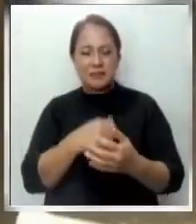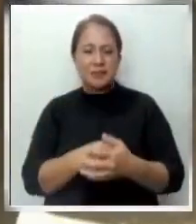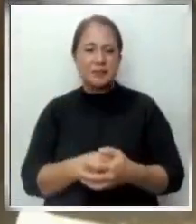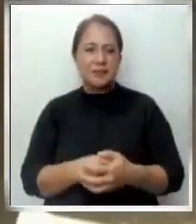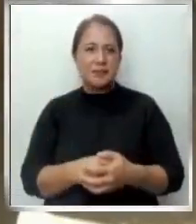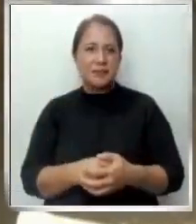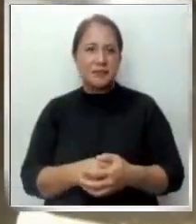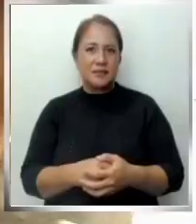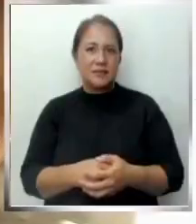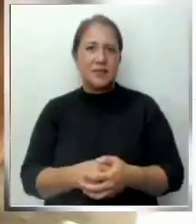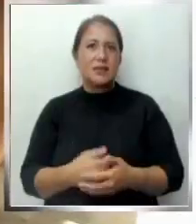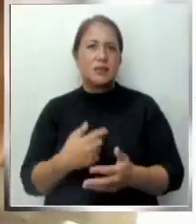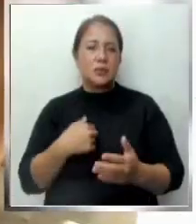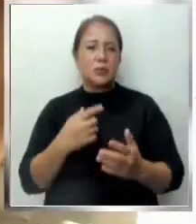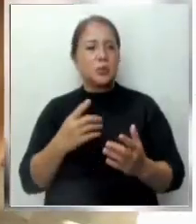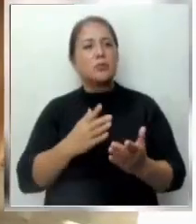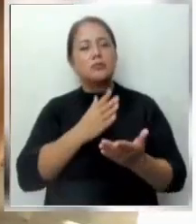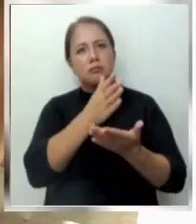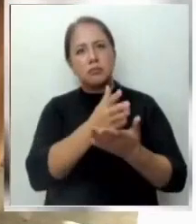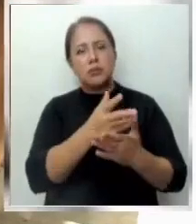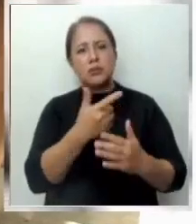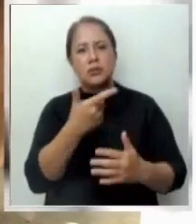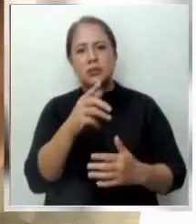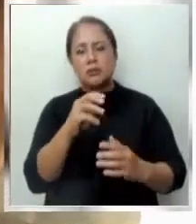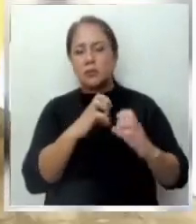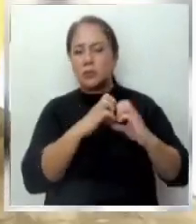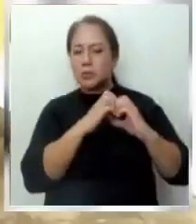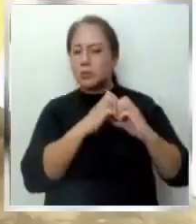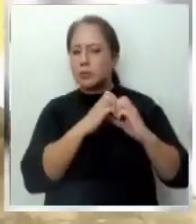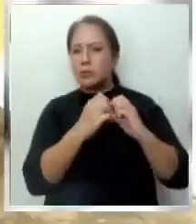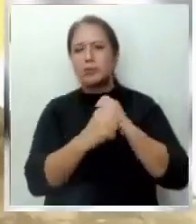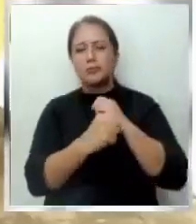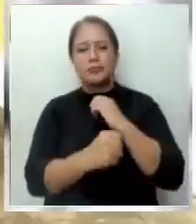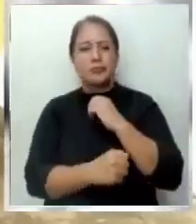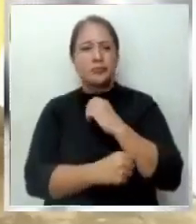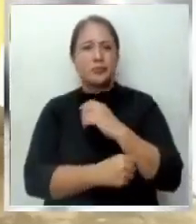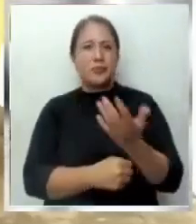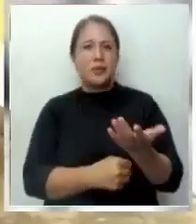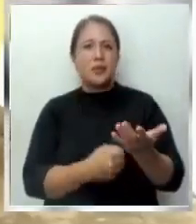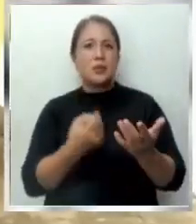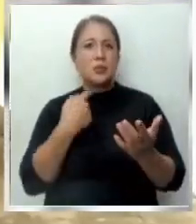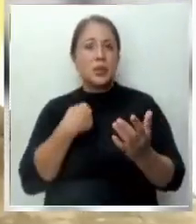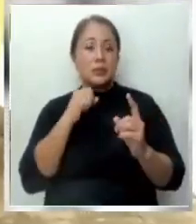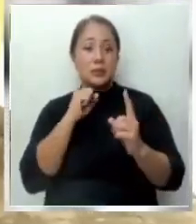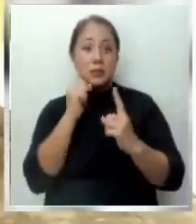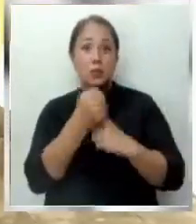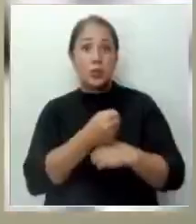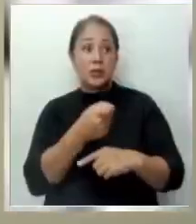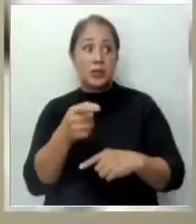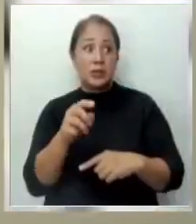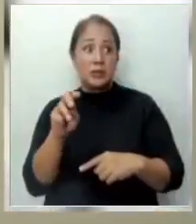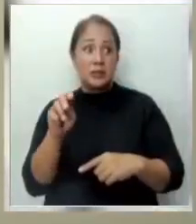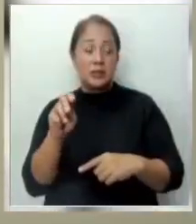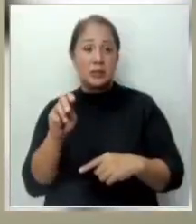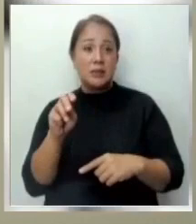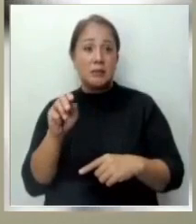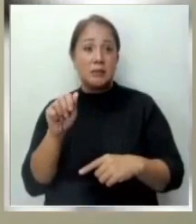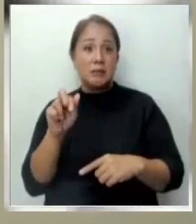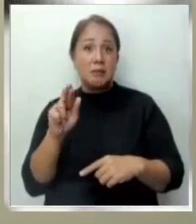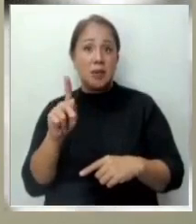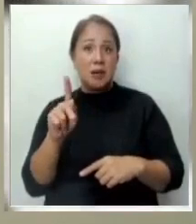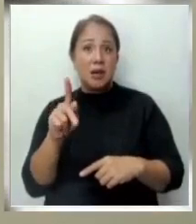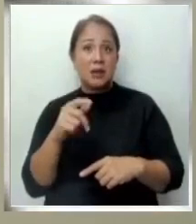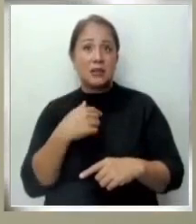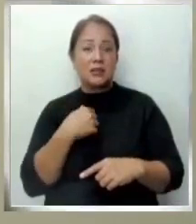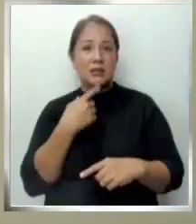Kaya naman lumapit na siya sa GMA Kapuso Foundation. Ang kondisyon ni Mark Ian, yung sacral myelo meningocel,